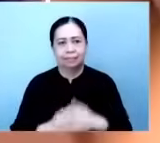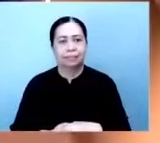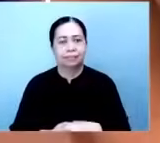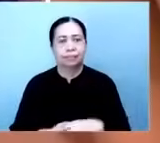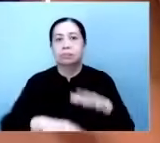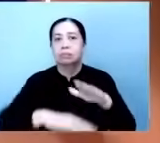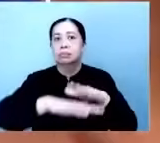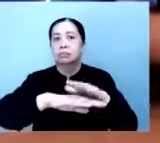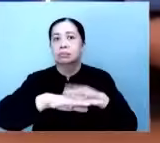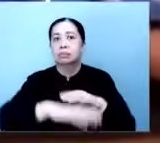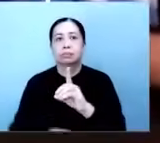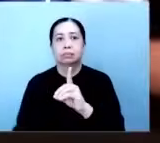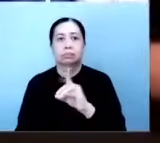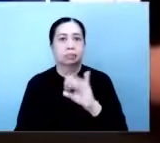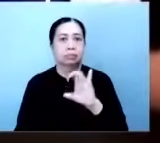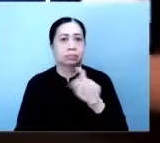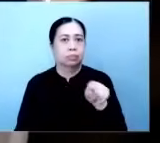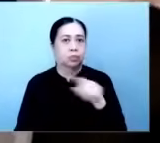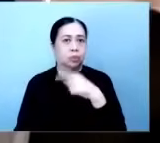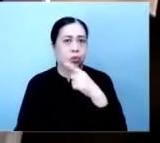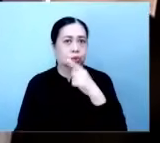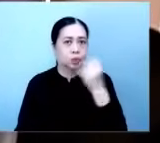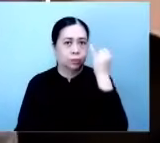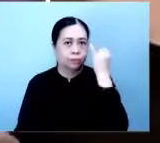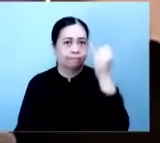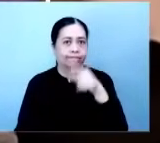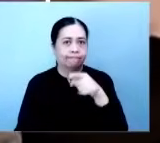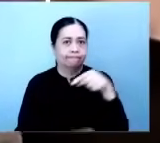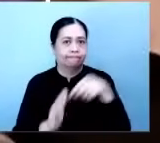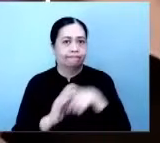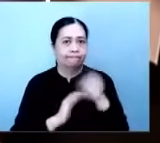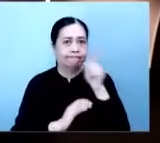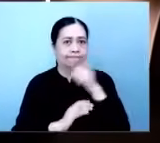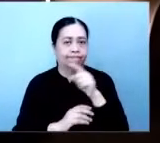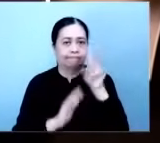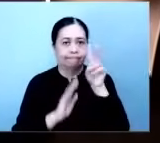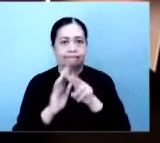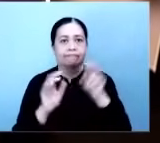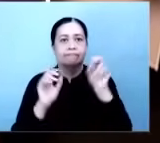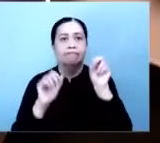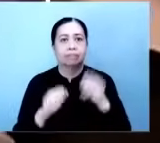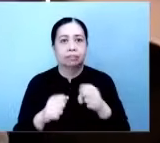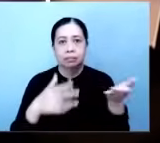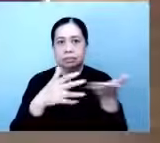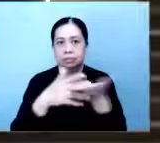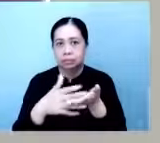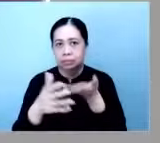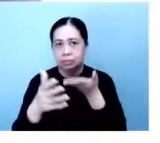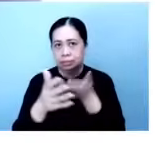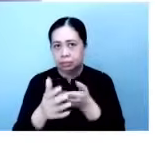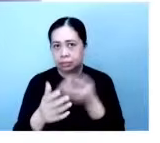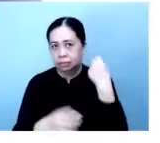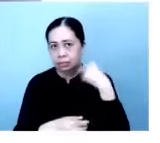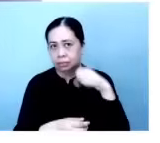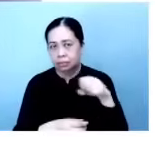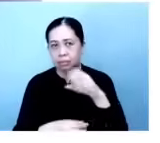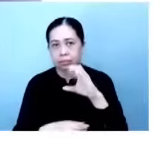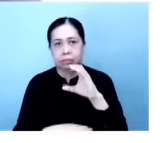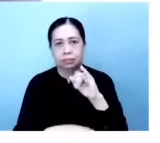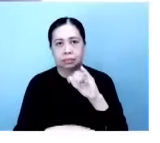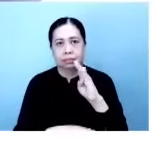ang DICT sa mga nasa likod ng deepfake videos. Pwede silang kasuhan ng paglabag sa cybercrime